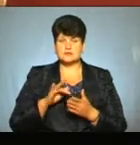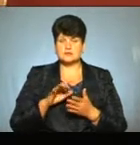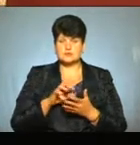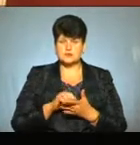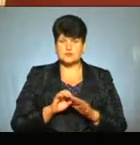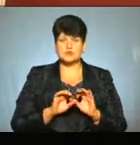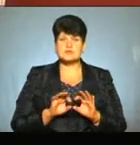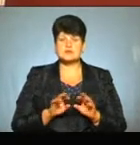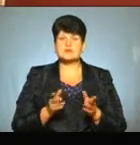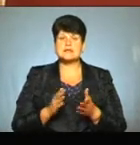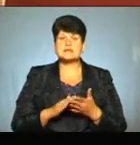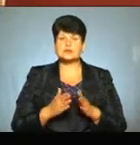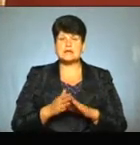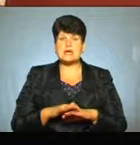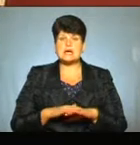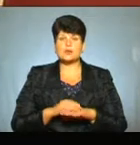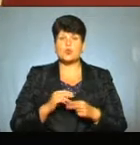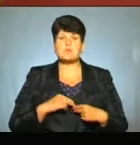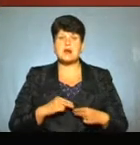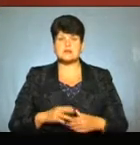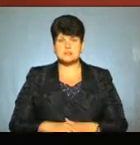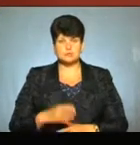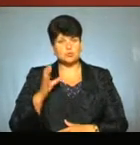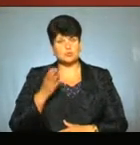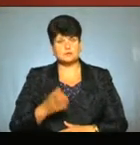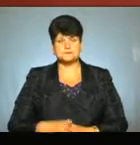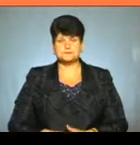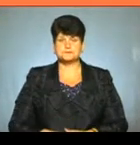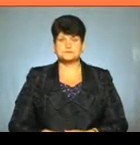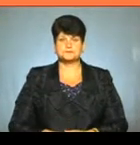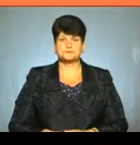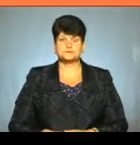зайнятості. Він розказав, яка ситуація на ринку праці. Пропоную зараз послухати.